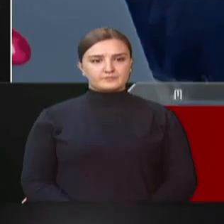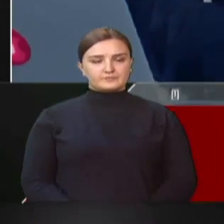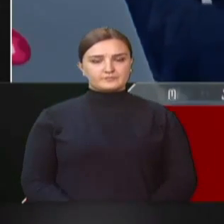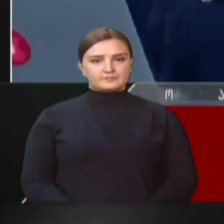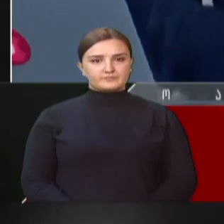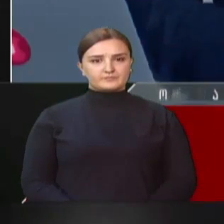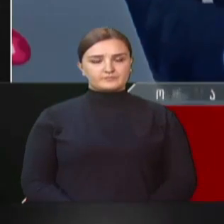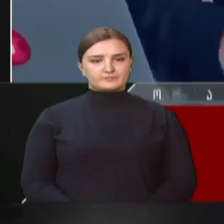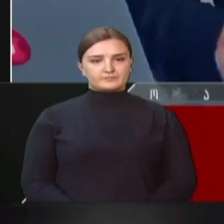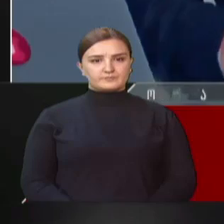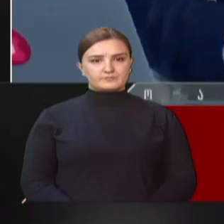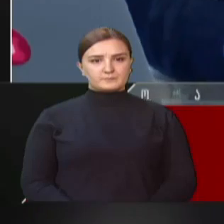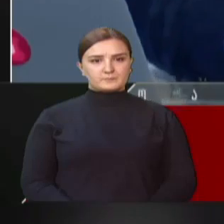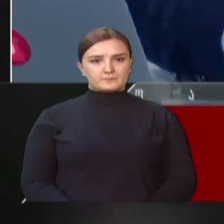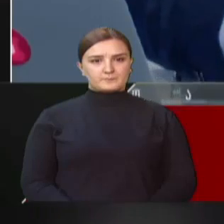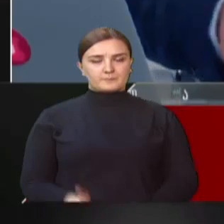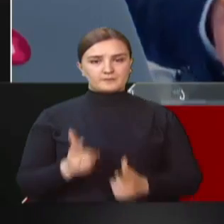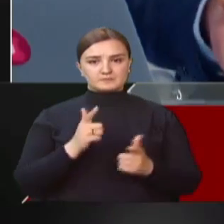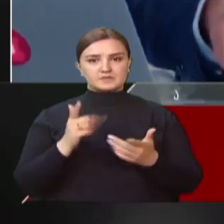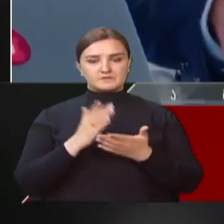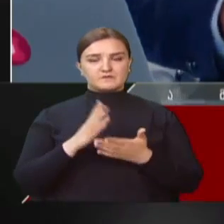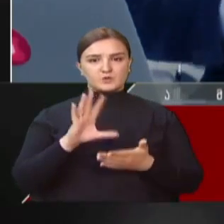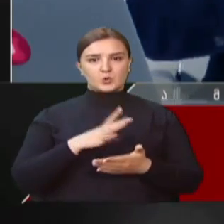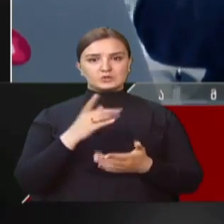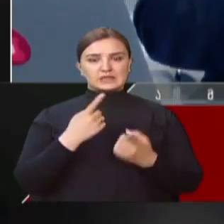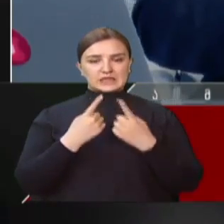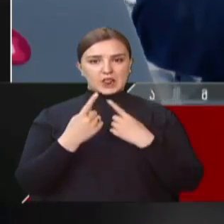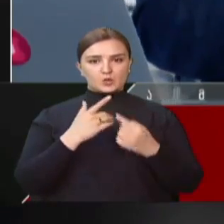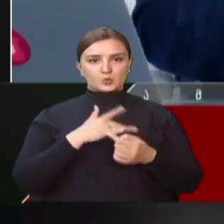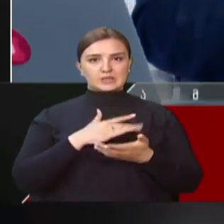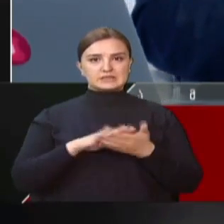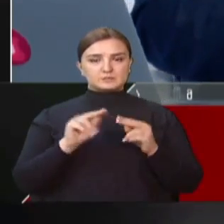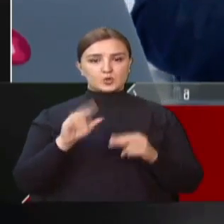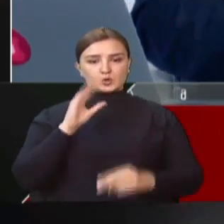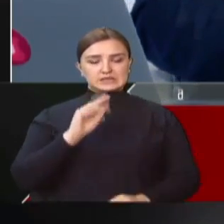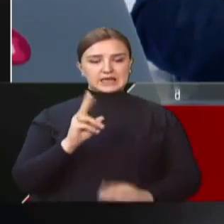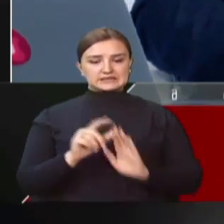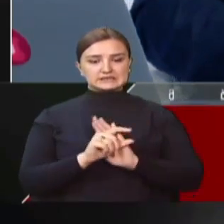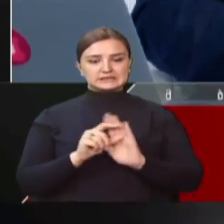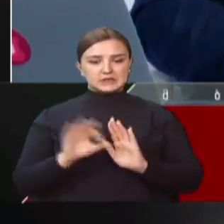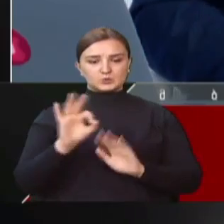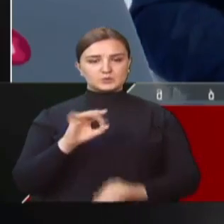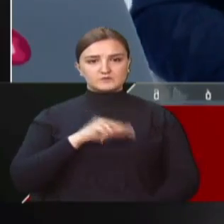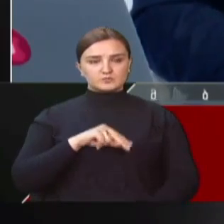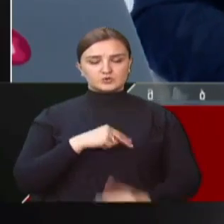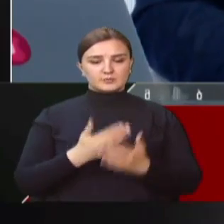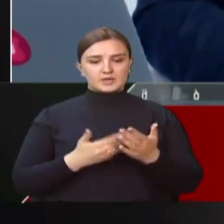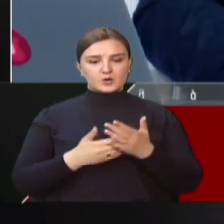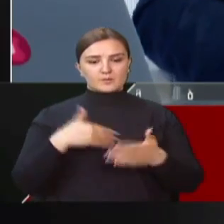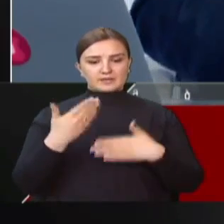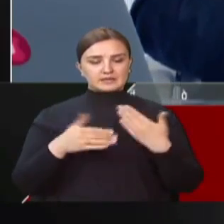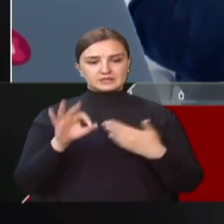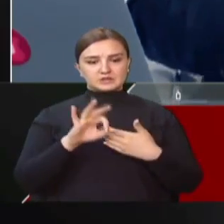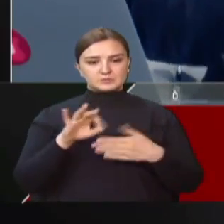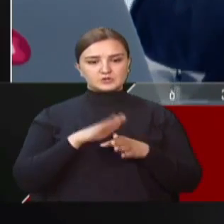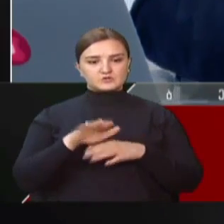ვართ, ჰქონდეს გულწრფელი მკაფიო დიალოგი, მზად ვართ დიალოგისთვის. მაშინ, როდესაც კანდიდატის სტატუსზე ვმუშაობთ, რეკომენდაციების შესრულებაზე